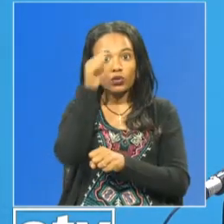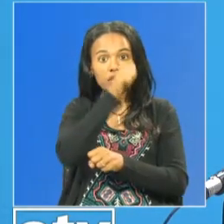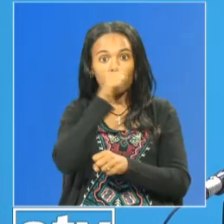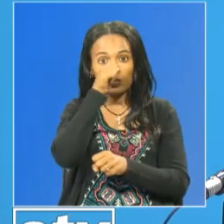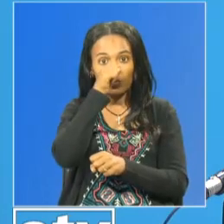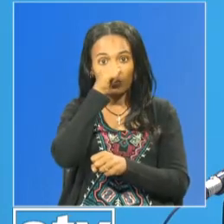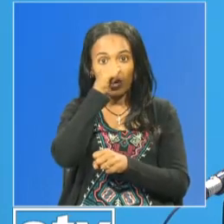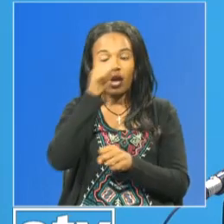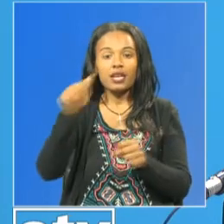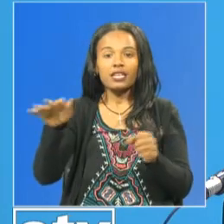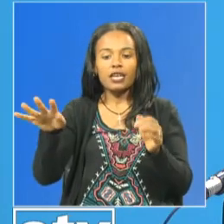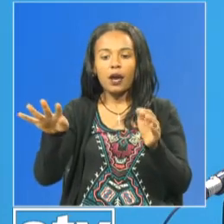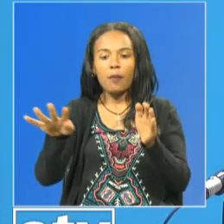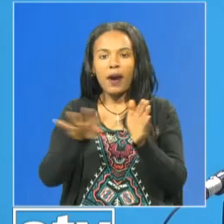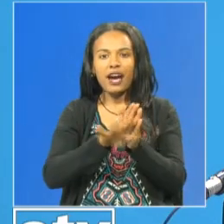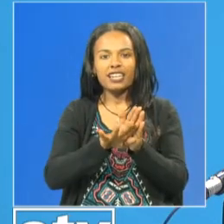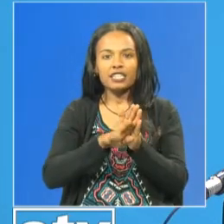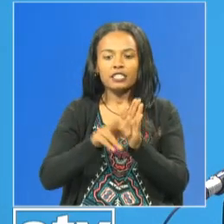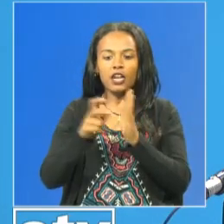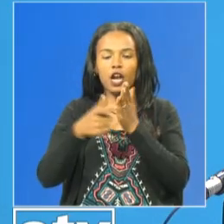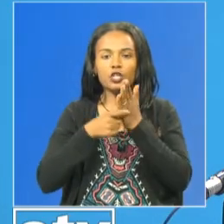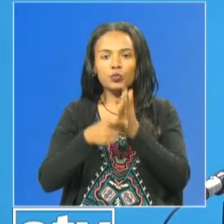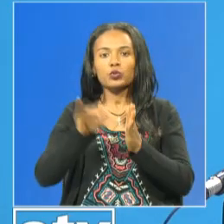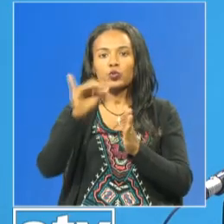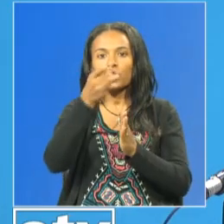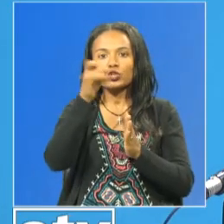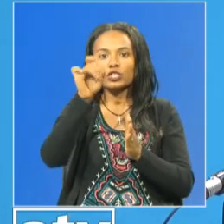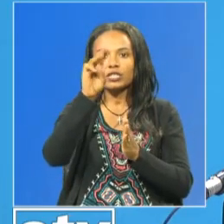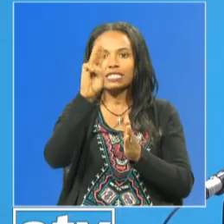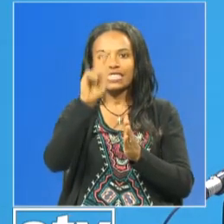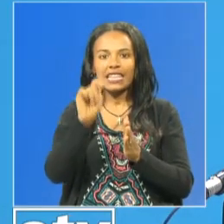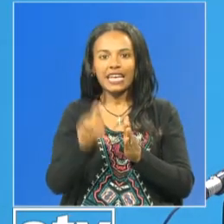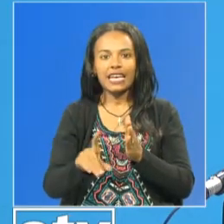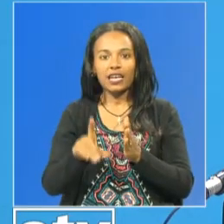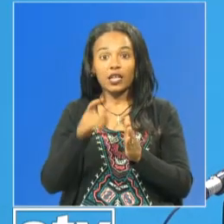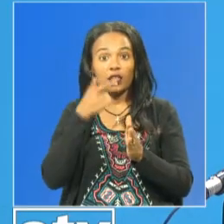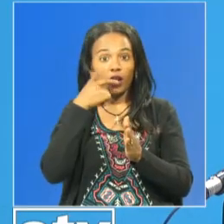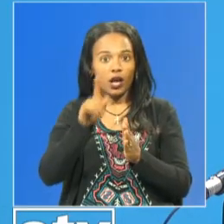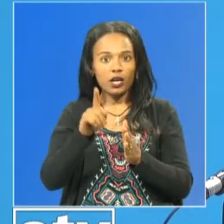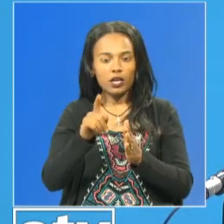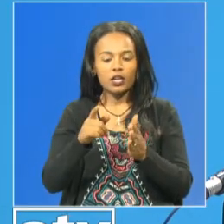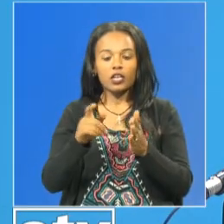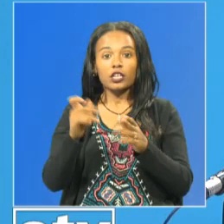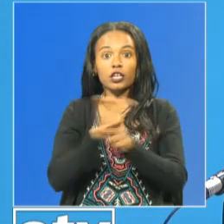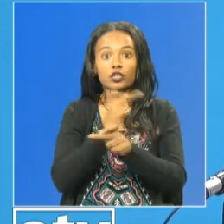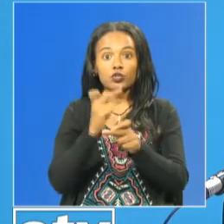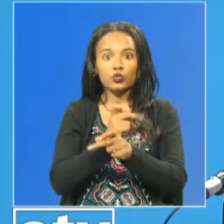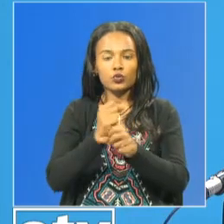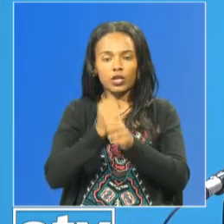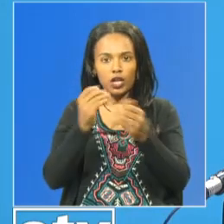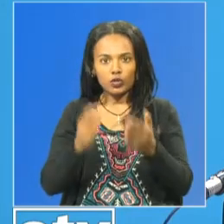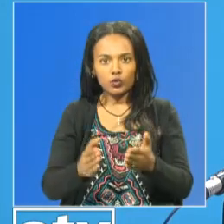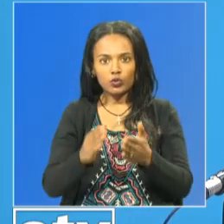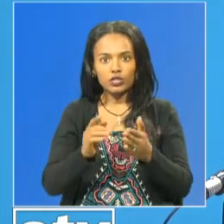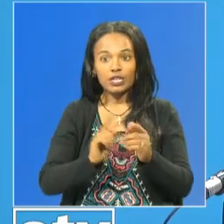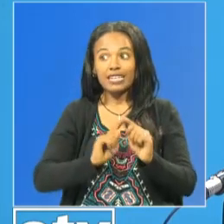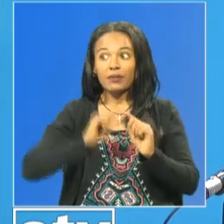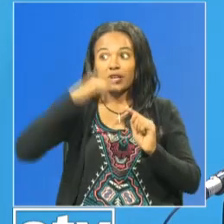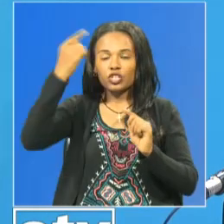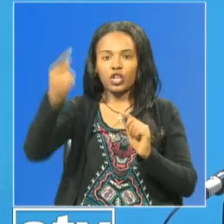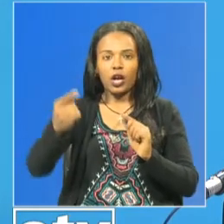የኢትዮጵያ የባህር ትራንስፖርትና ሎጂስቲክስ አገልግሎት ገለጸ። የድርጅቱ ሰራተኞች ድንበር ተሻጋሪ እንቅስቃሴዎችን የሚያደርጉ ከመሆናቸው